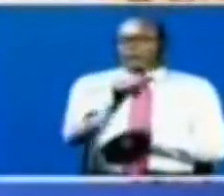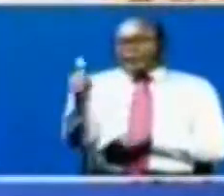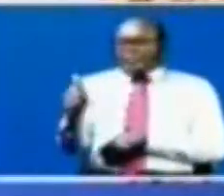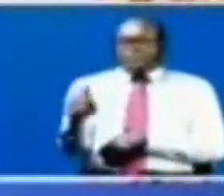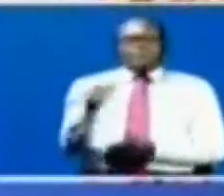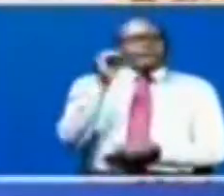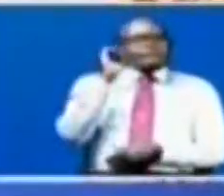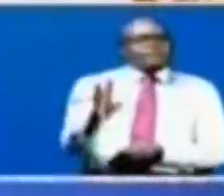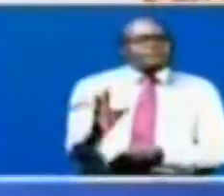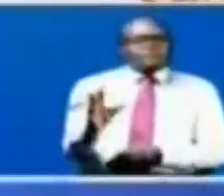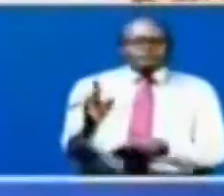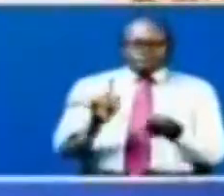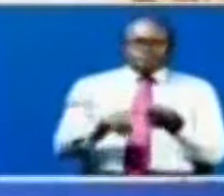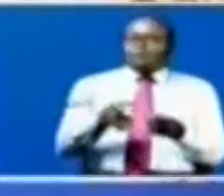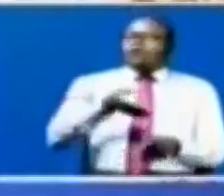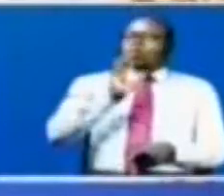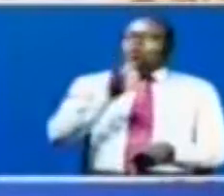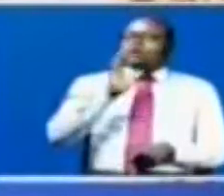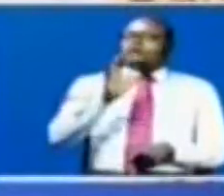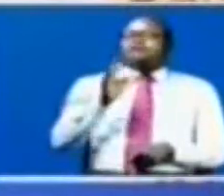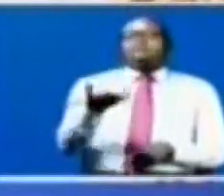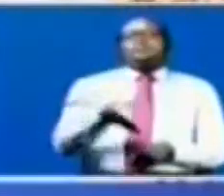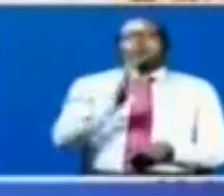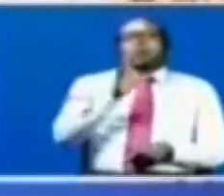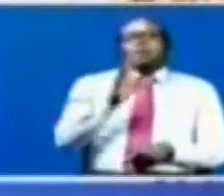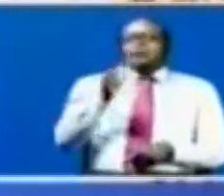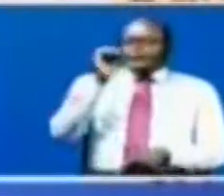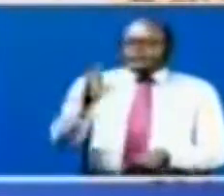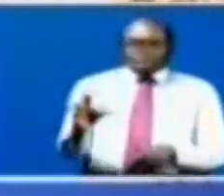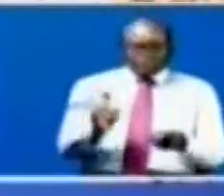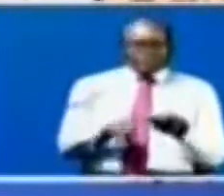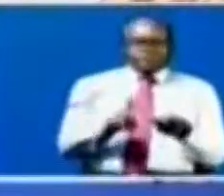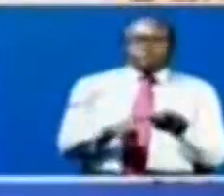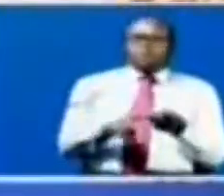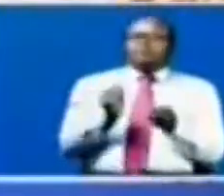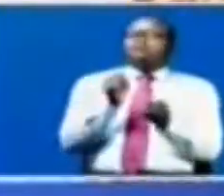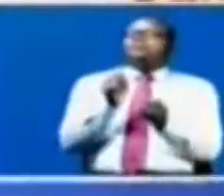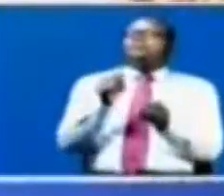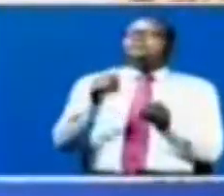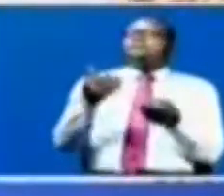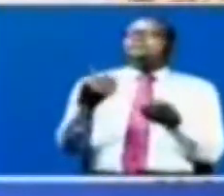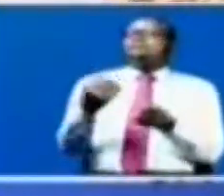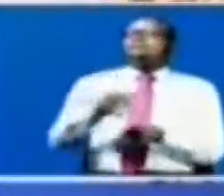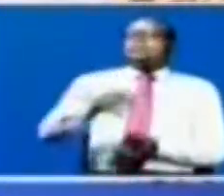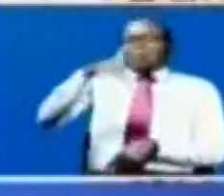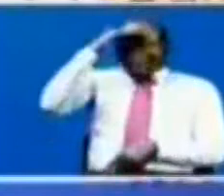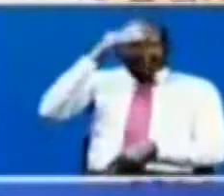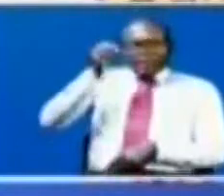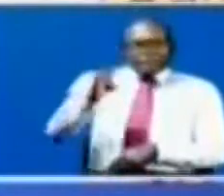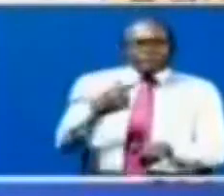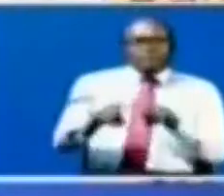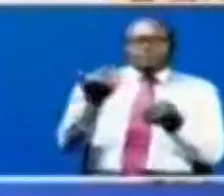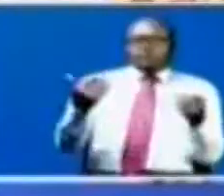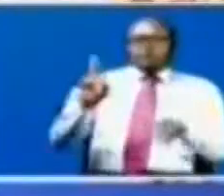kali sana, kama maji imewekwa kwa packet ni bei kali, pombe imewekwa kwa chupa ni bei kali, na watoto hawatumii